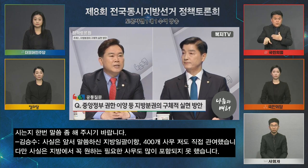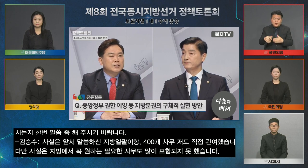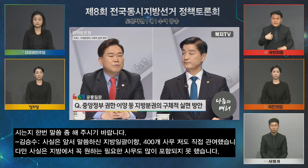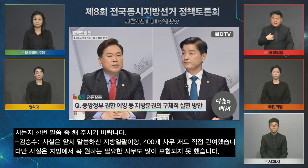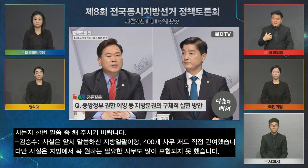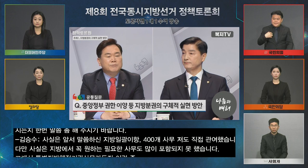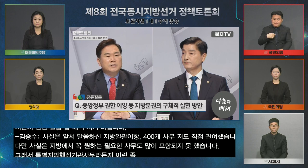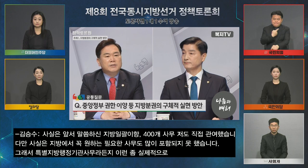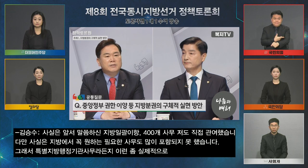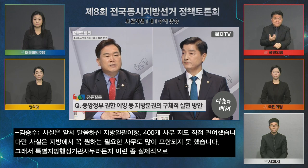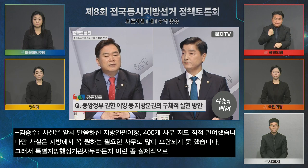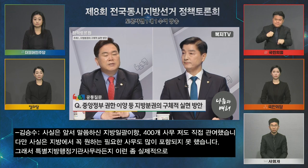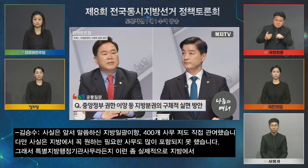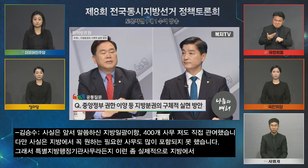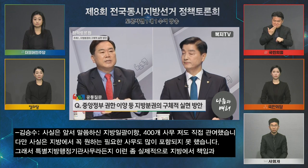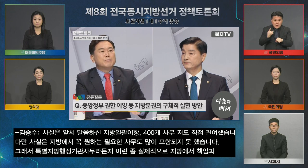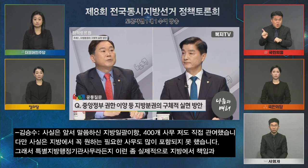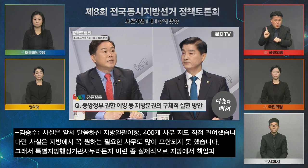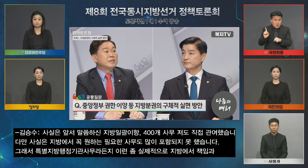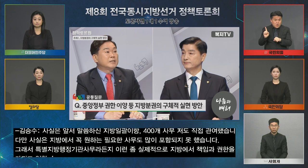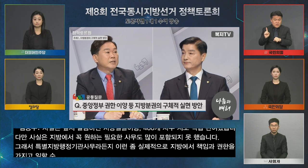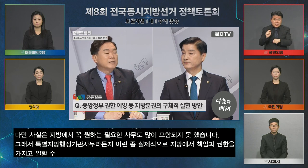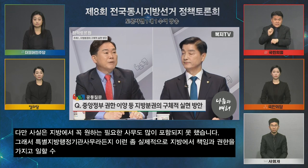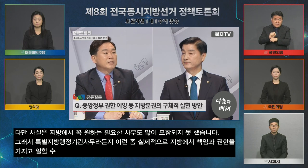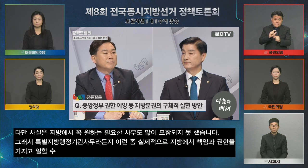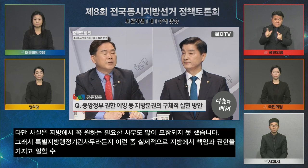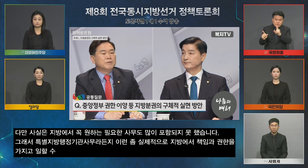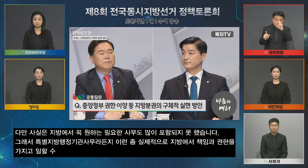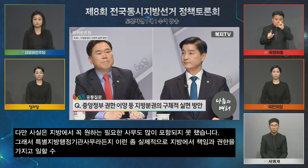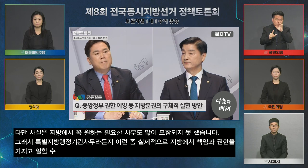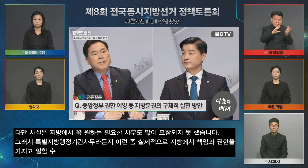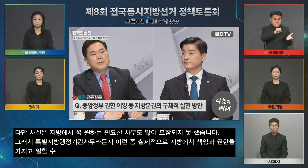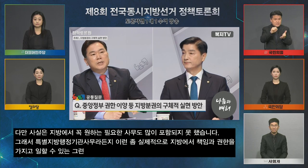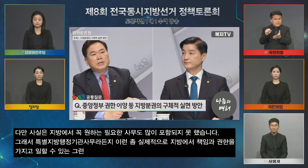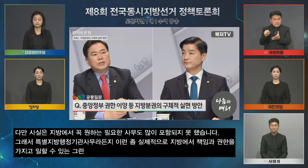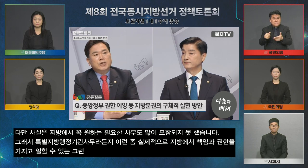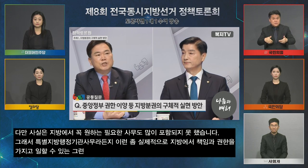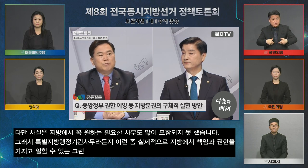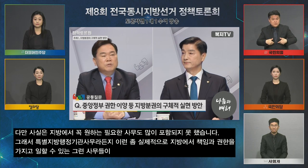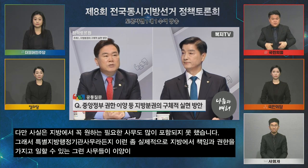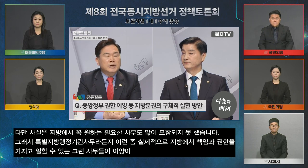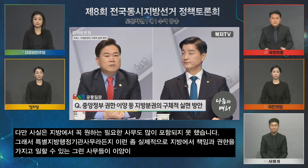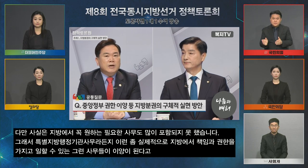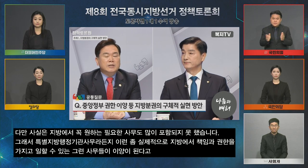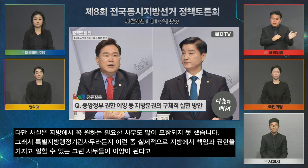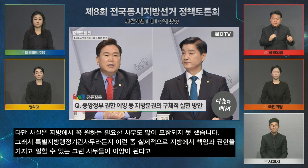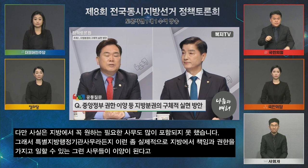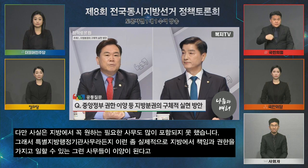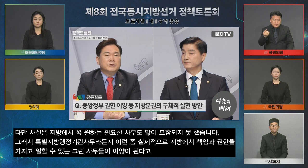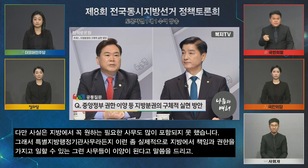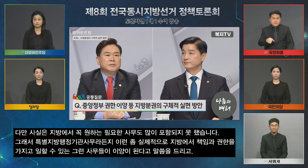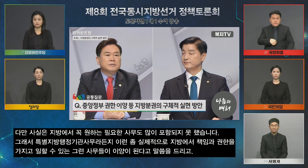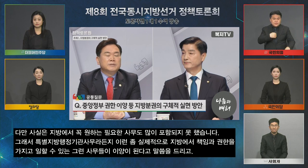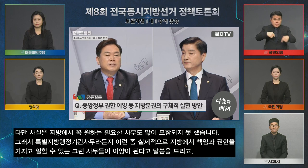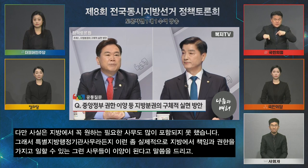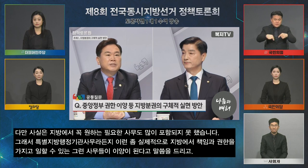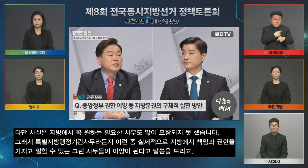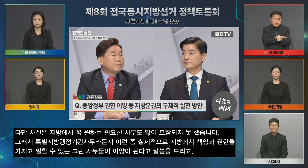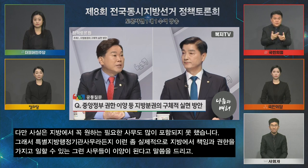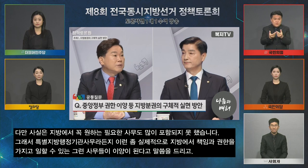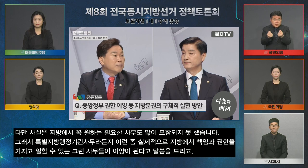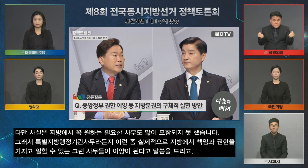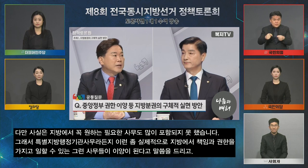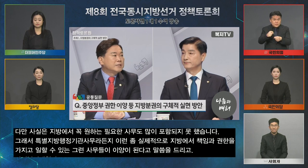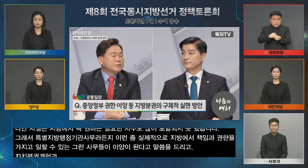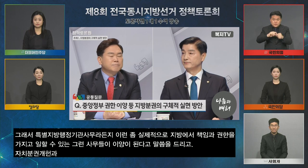권한을 가지고 일할 수 있는 그런 사무들이 이왕이 된다 이렇게 말씀을 드리고 자치 분권 개헌과 관련해 가지고는 저번에